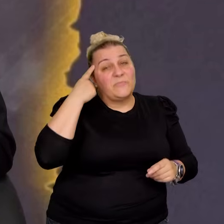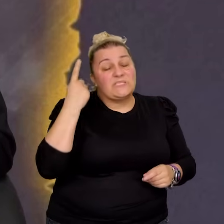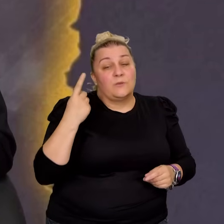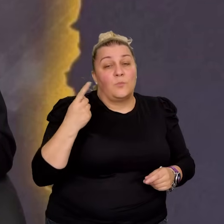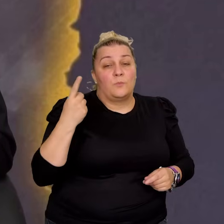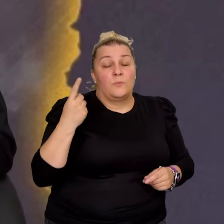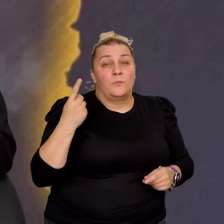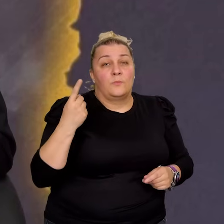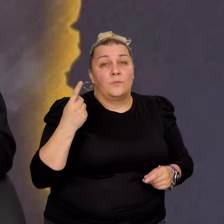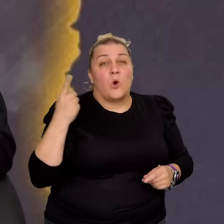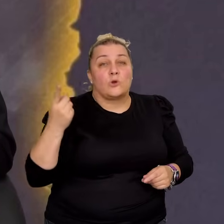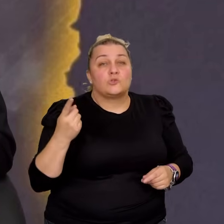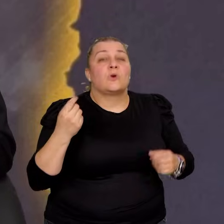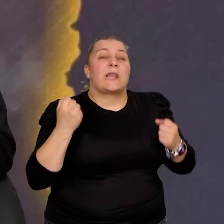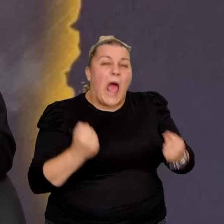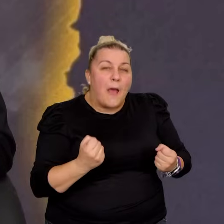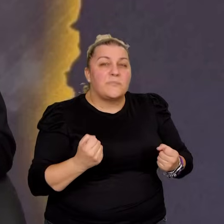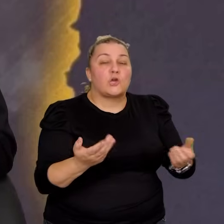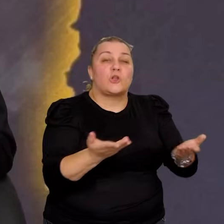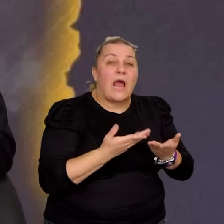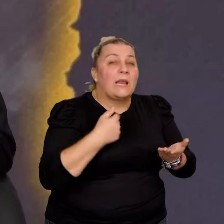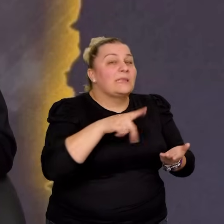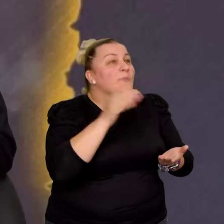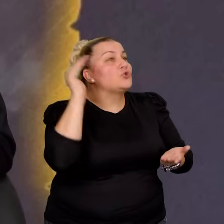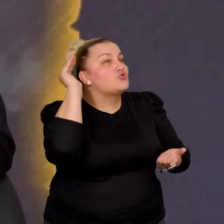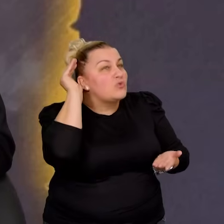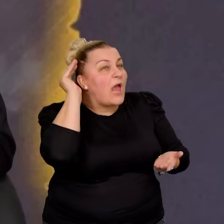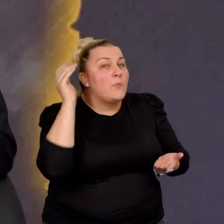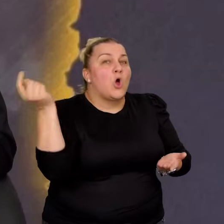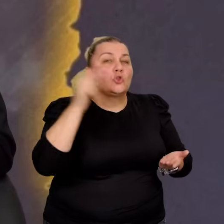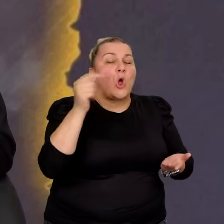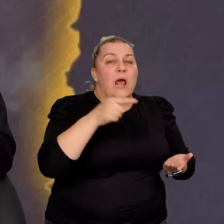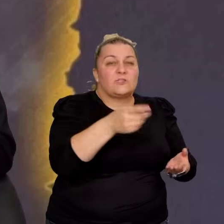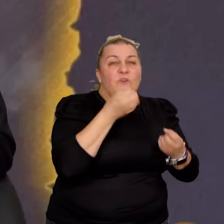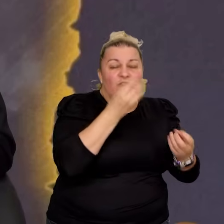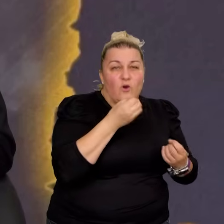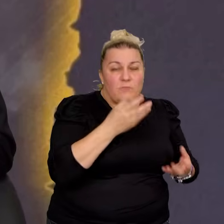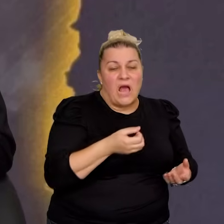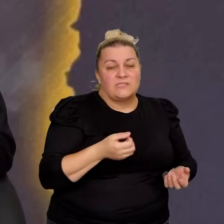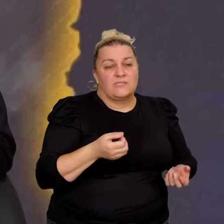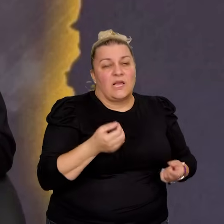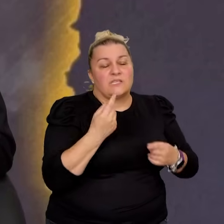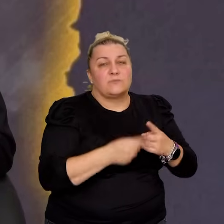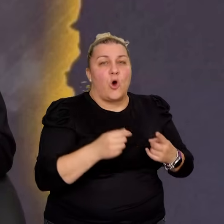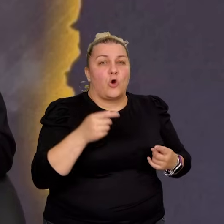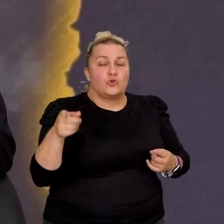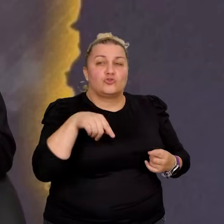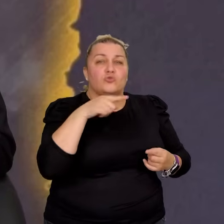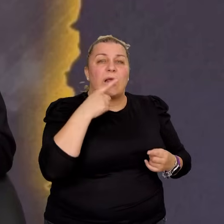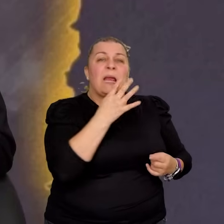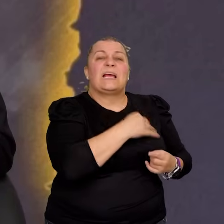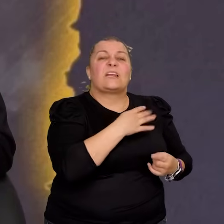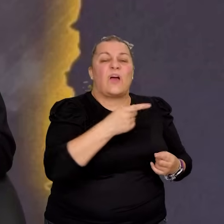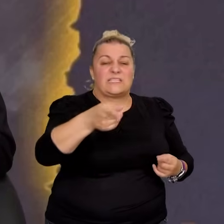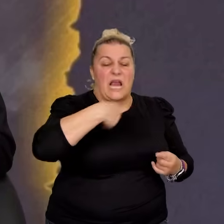su nam ga namjerno dali, da čujemo, onda su dolazile informacije. Prvo oni su govorili kako nas Hrvatska